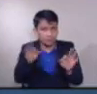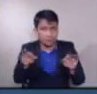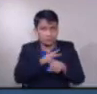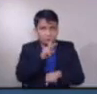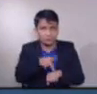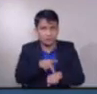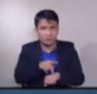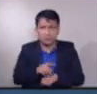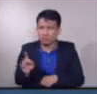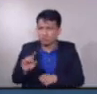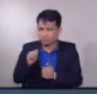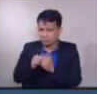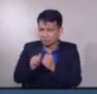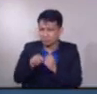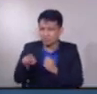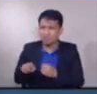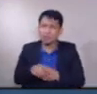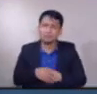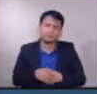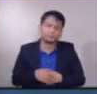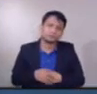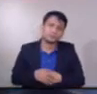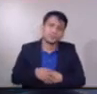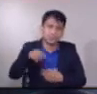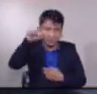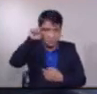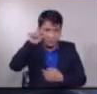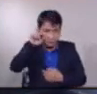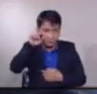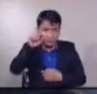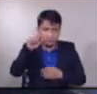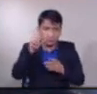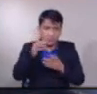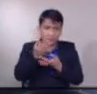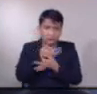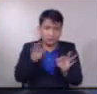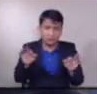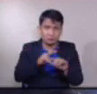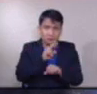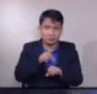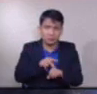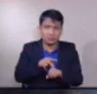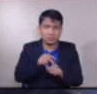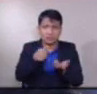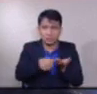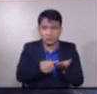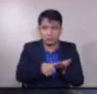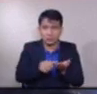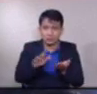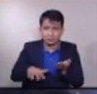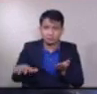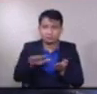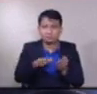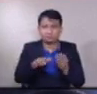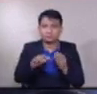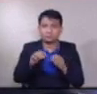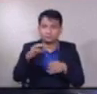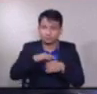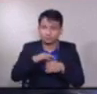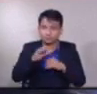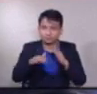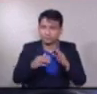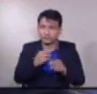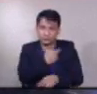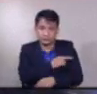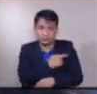Philippines. Ano ibig sabihin mo doon? The gender-free Philippines is that ang election po ay electoral process. Hindi po ito